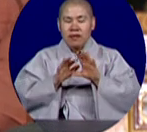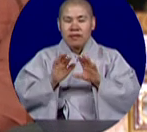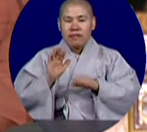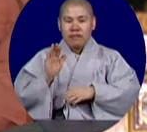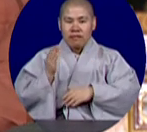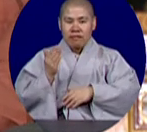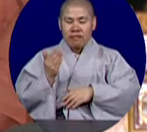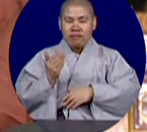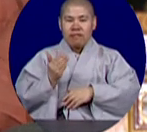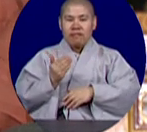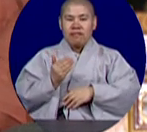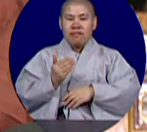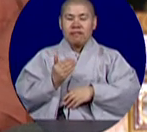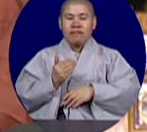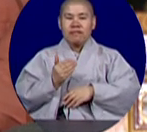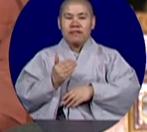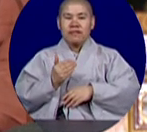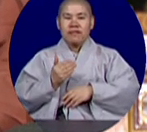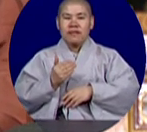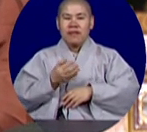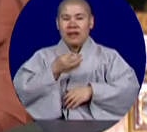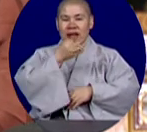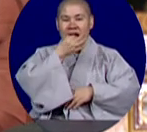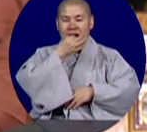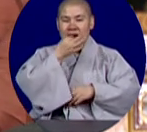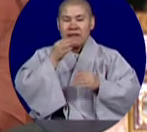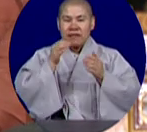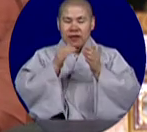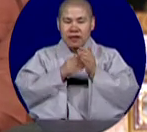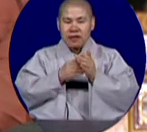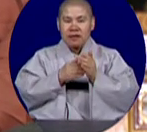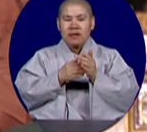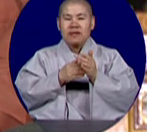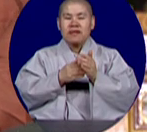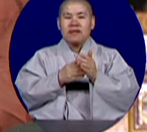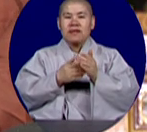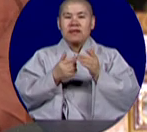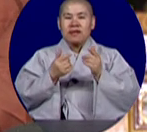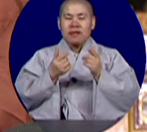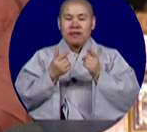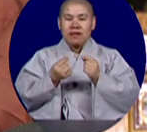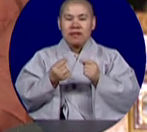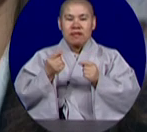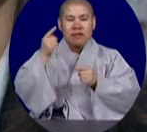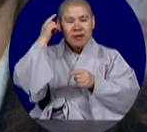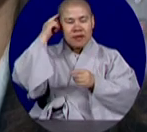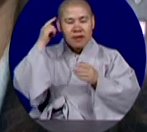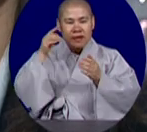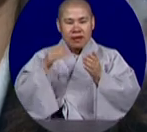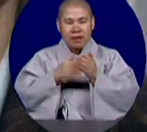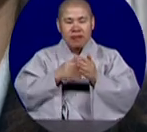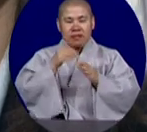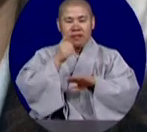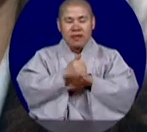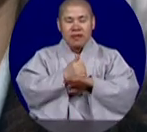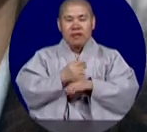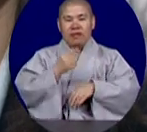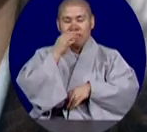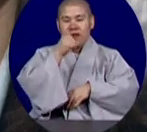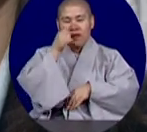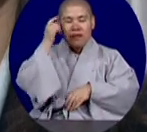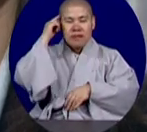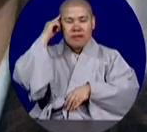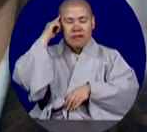그런 겁니다. 이게 그 욕망의 끝자락이 그런 거예요. 생각의 끝자락이. 중생의